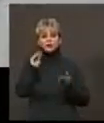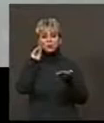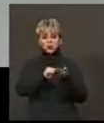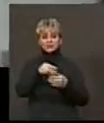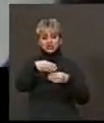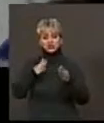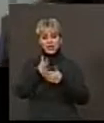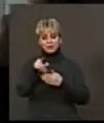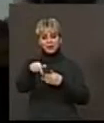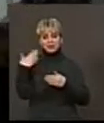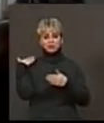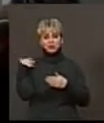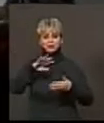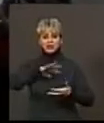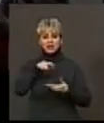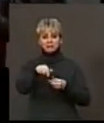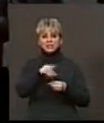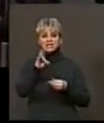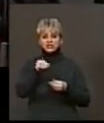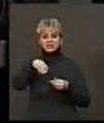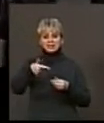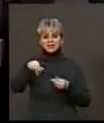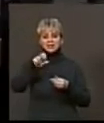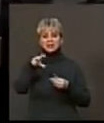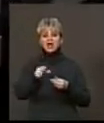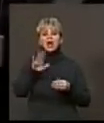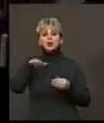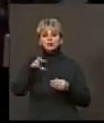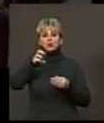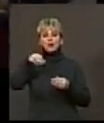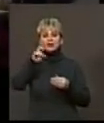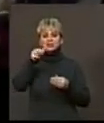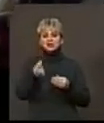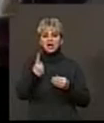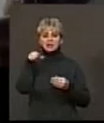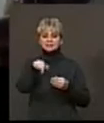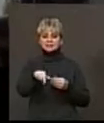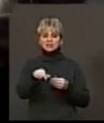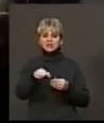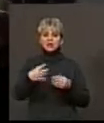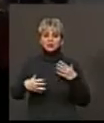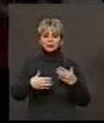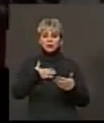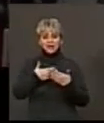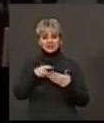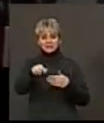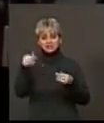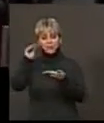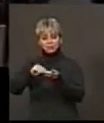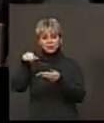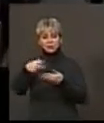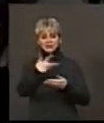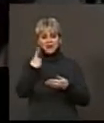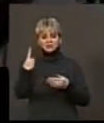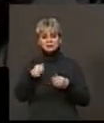и шайба прошла над плечом голкипера нижнетагильцев. А затем Андрей Мартынов оказался расторопнее всех на пятачке.